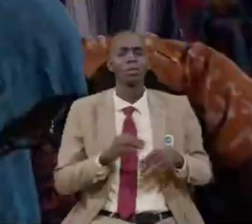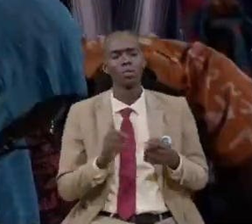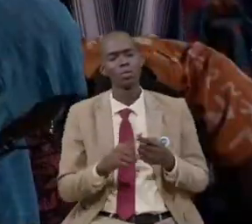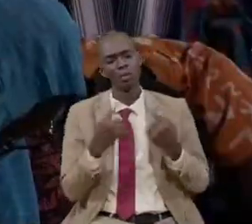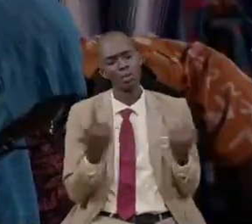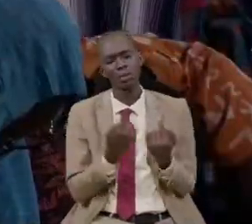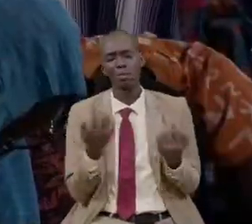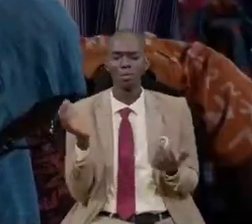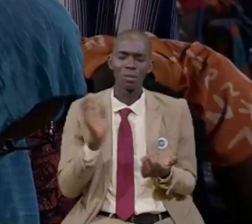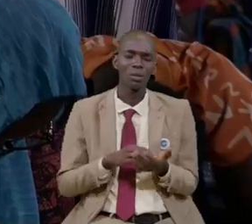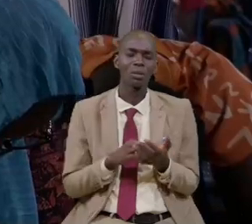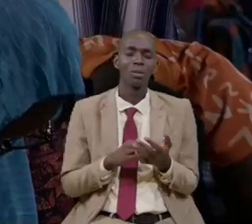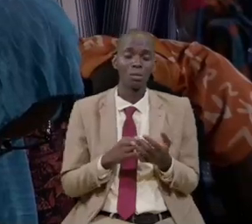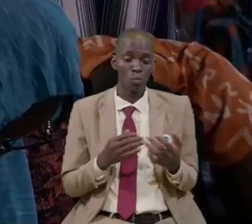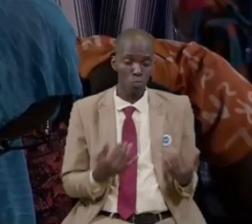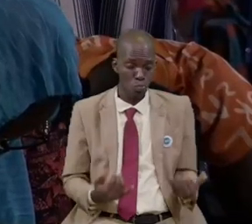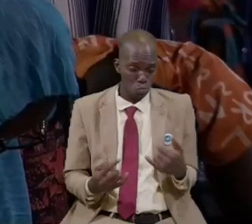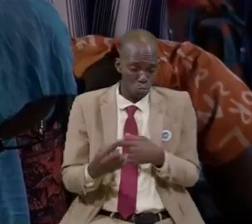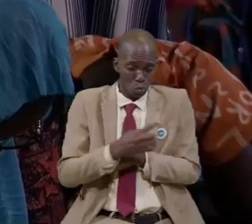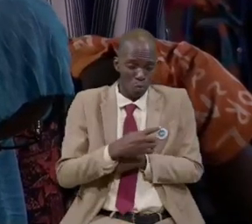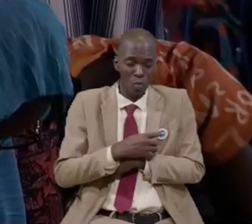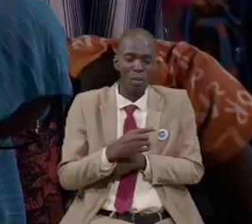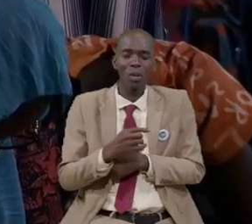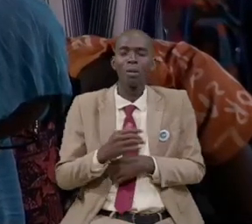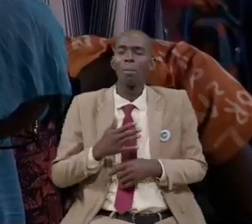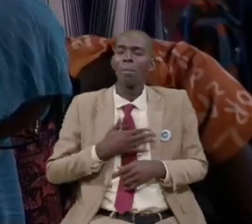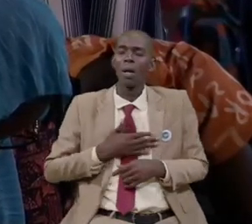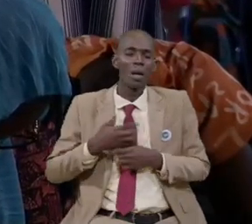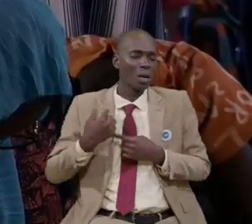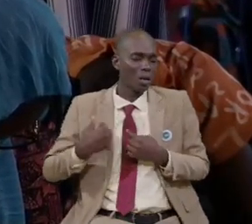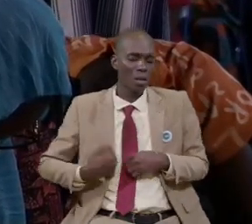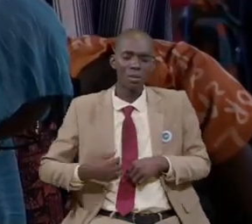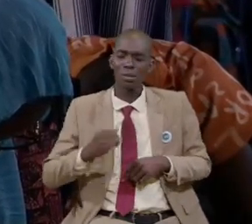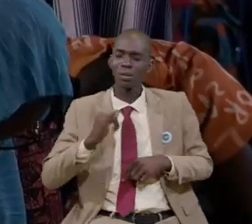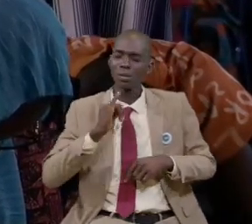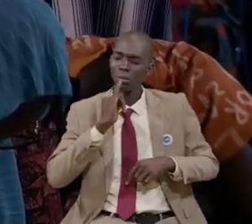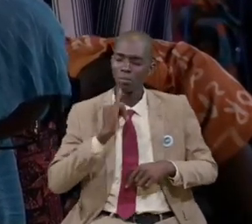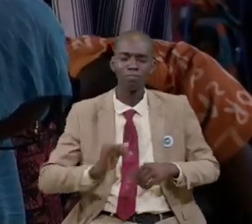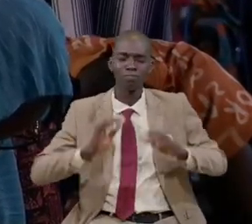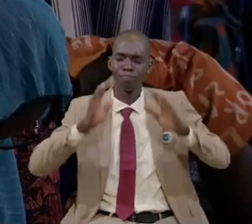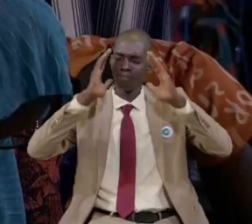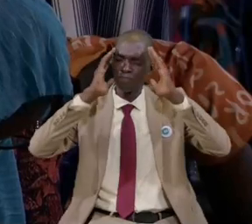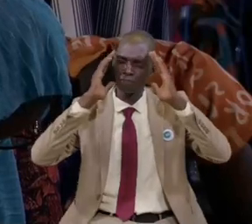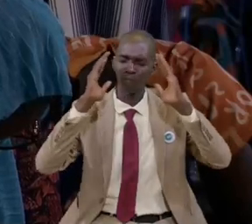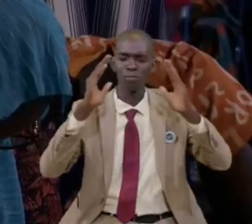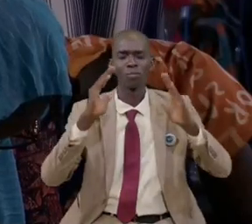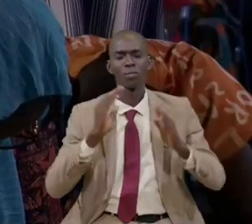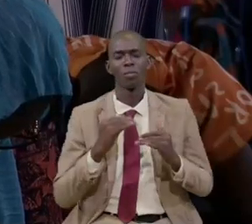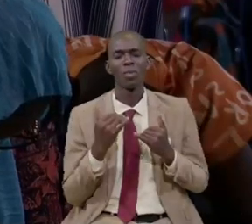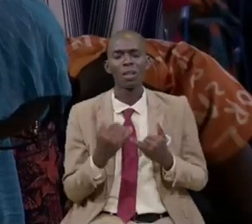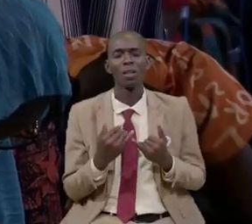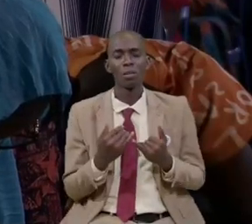mon cœur n'était pas là. Maintenant, mon cœur est réellement là. Parce que je